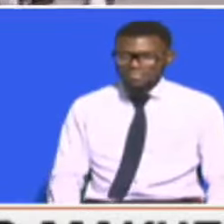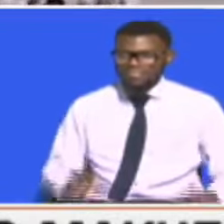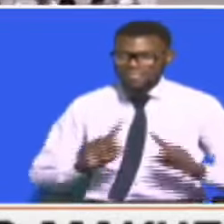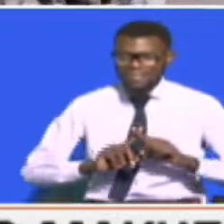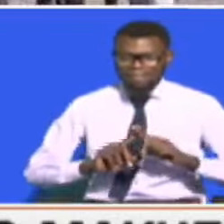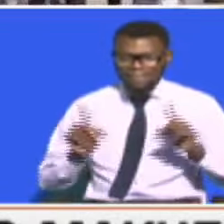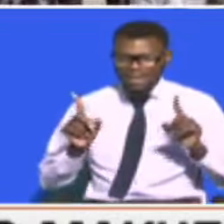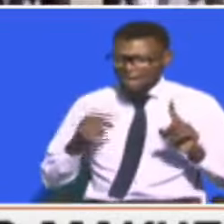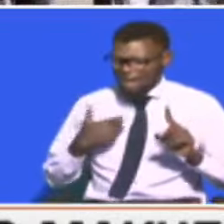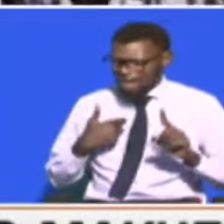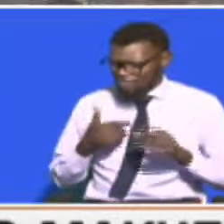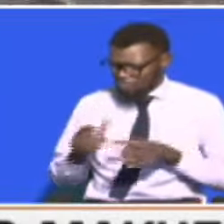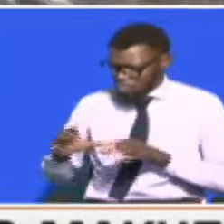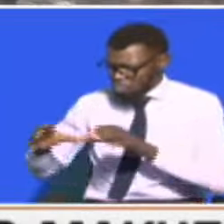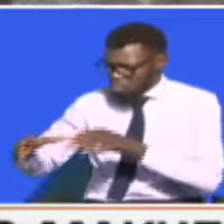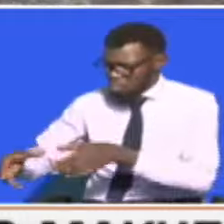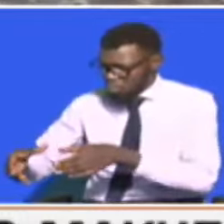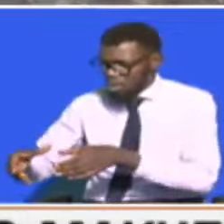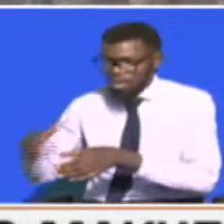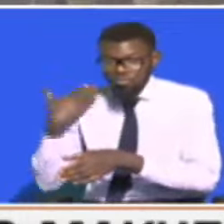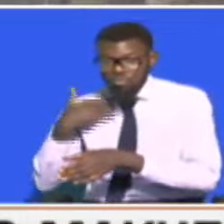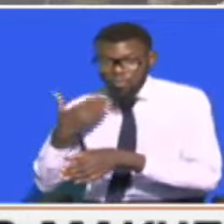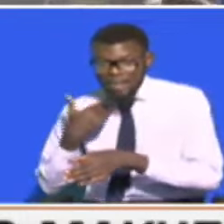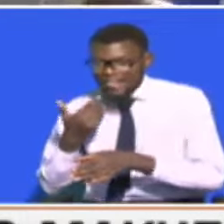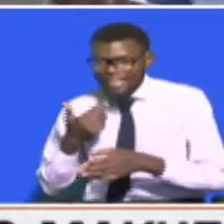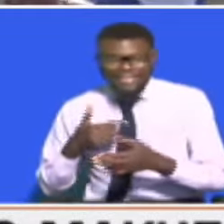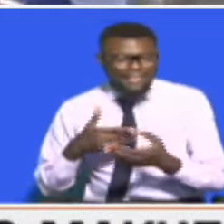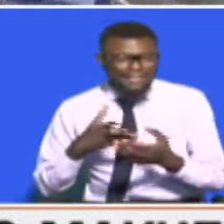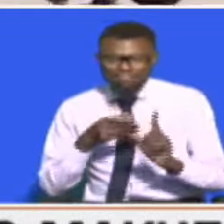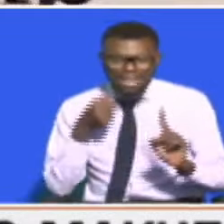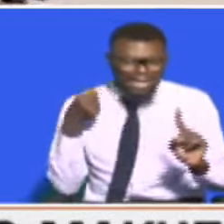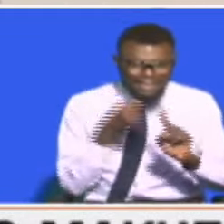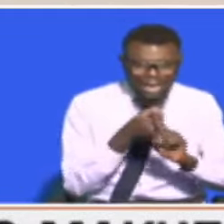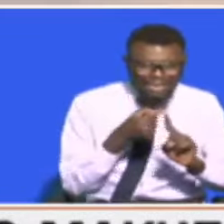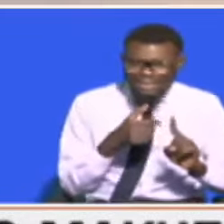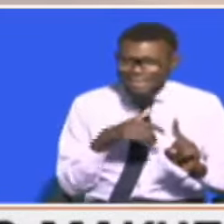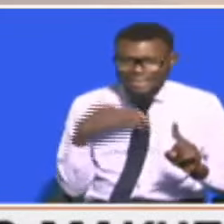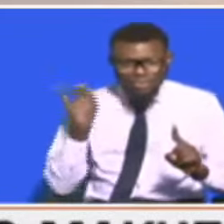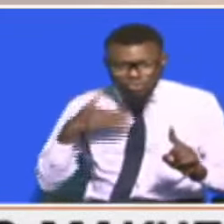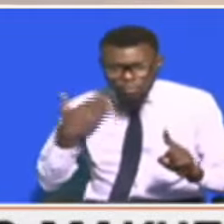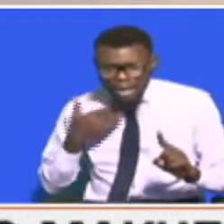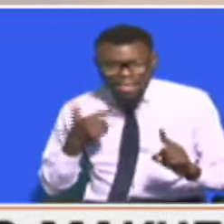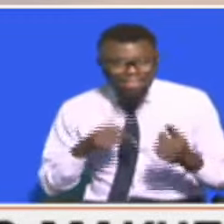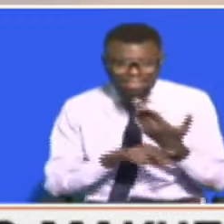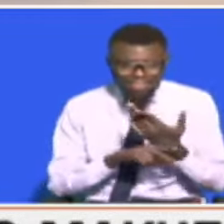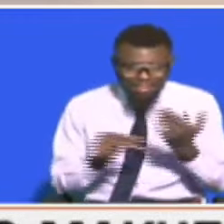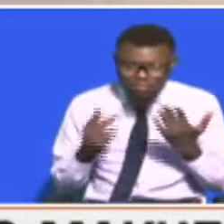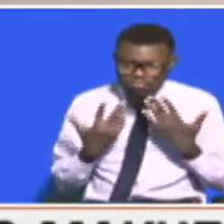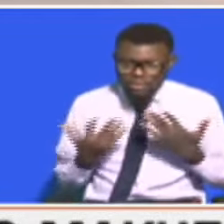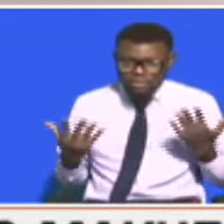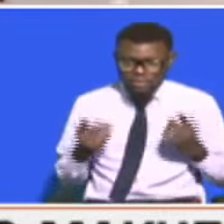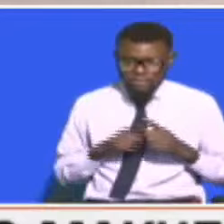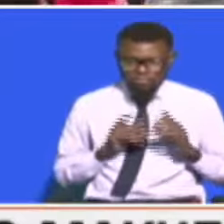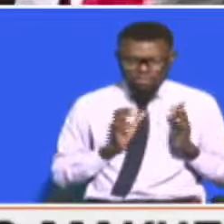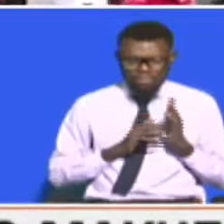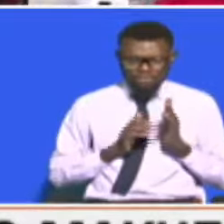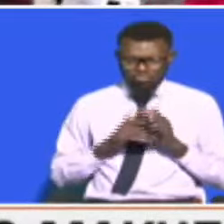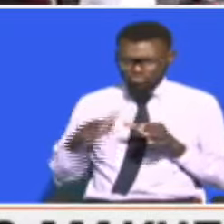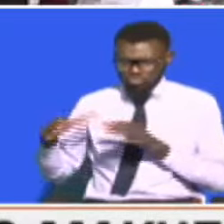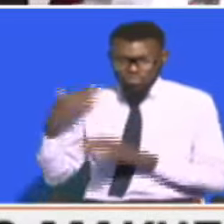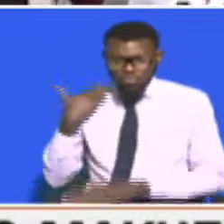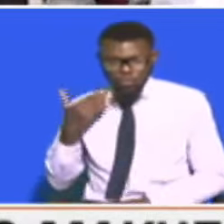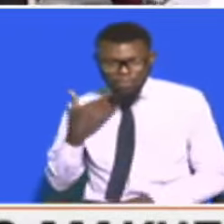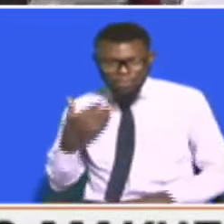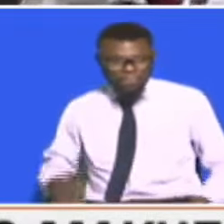ila kuna wachache ambao walionekana wakivamia mali za watu na kupora, kama mjini Machakos ambapo walionekana